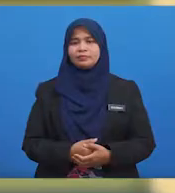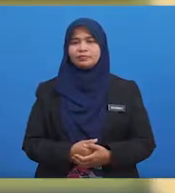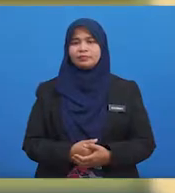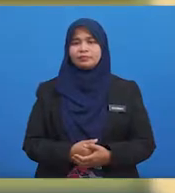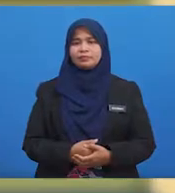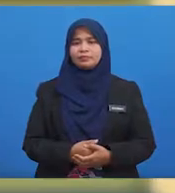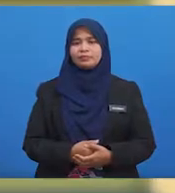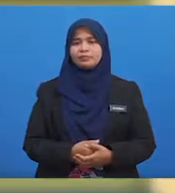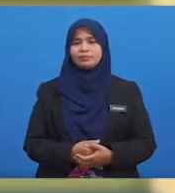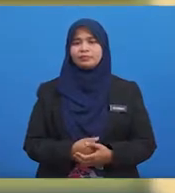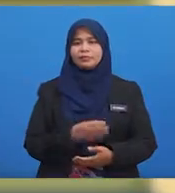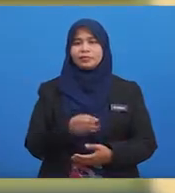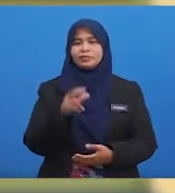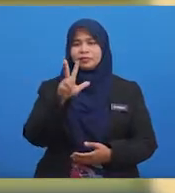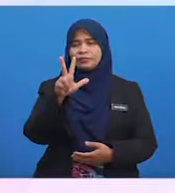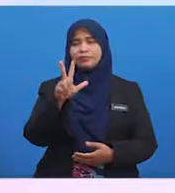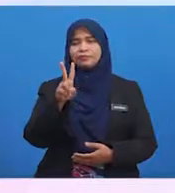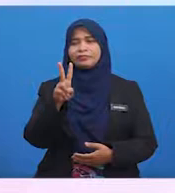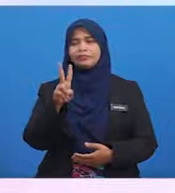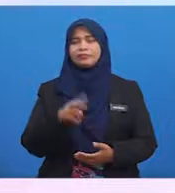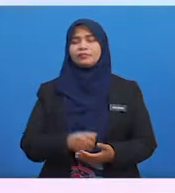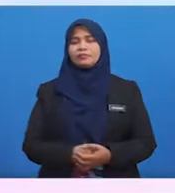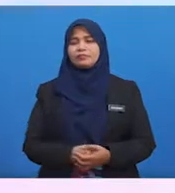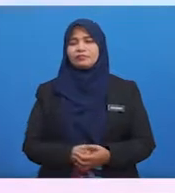dan slide kedua